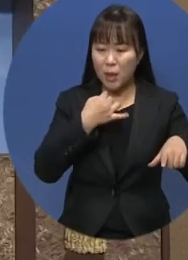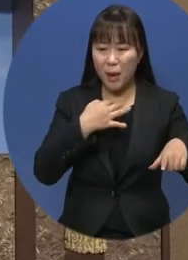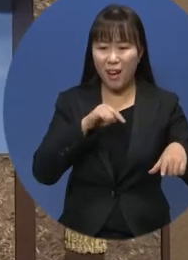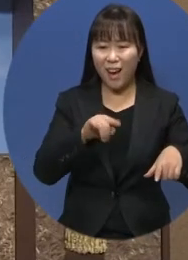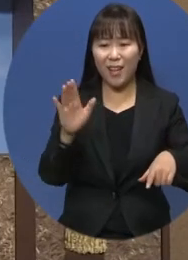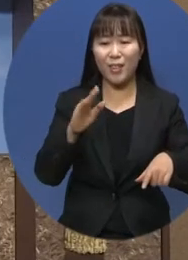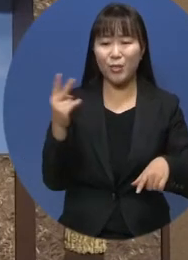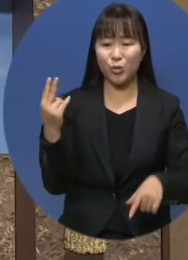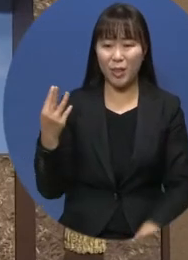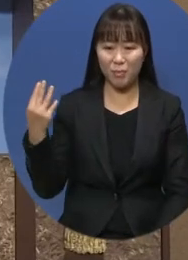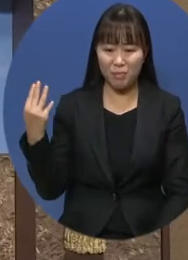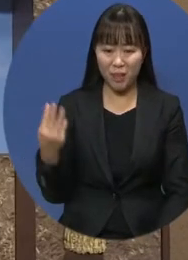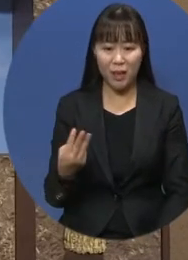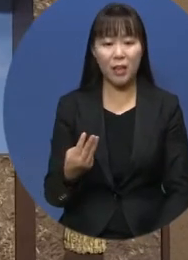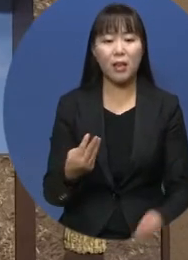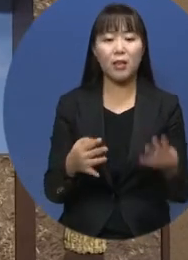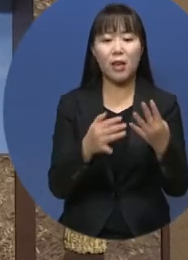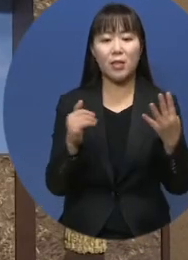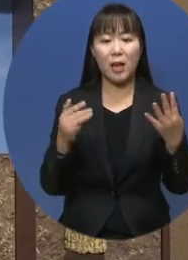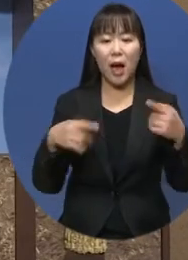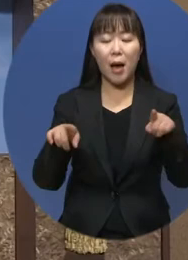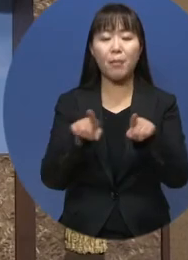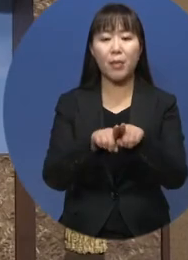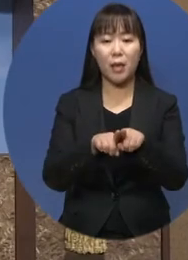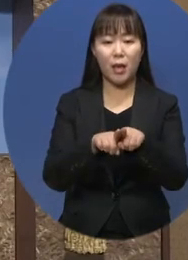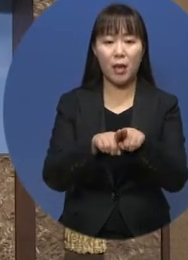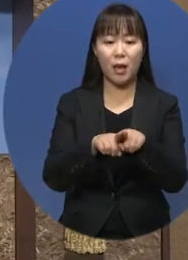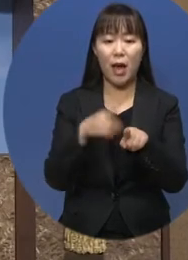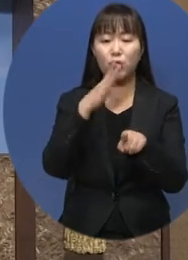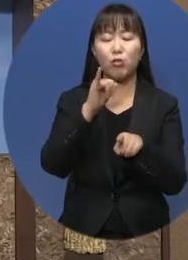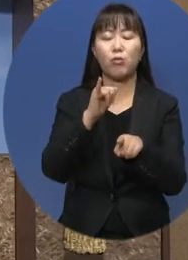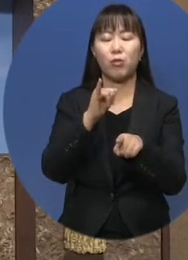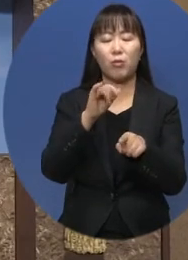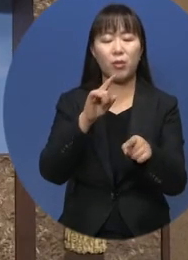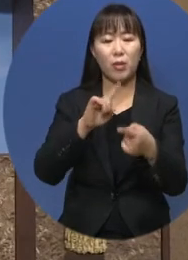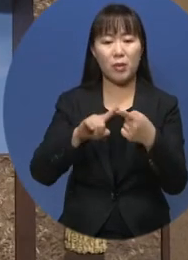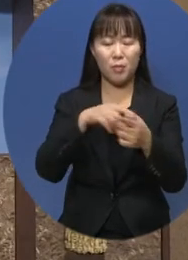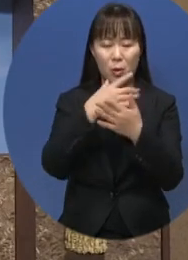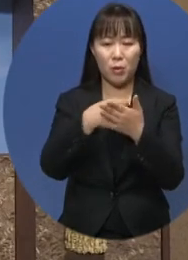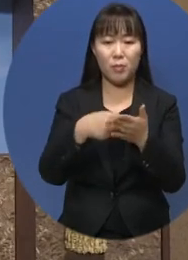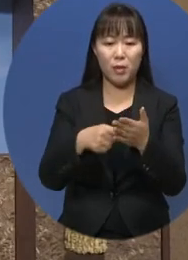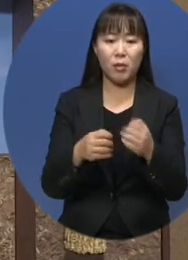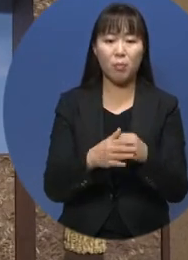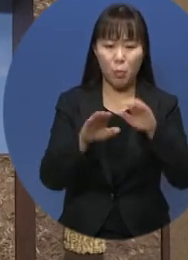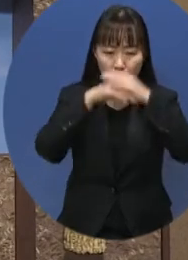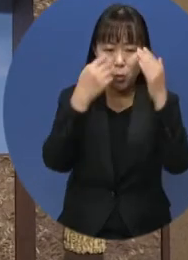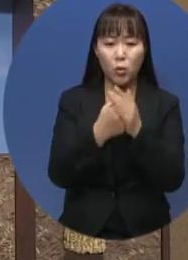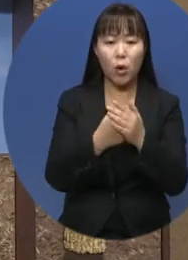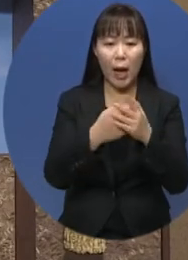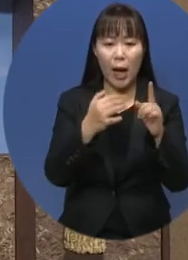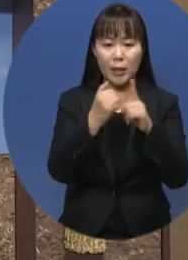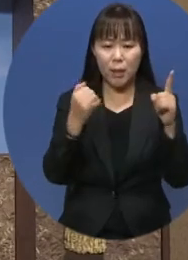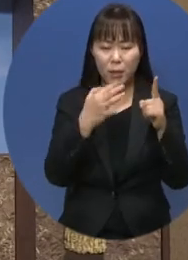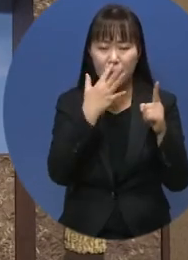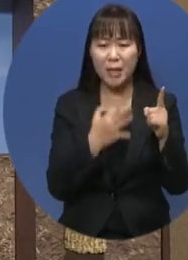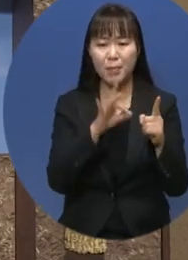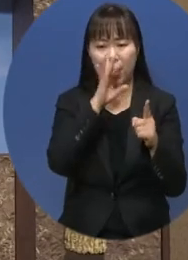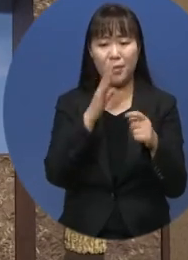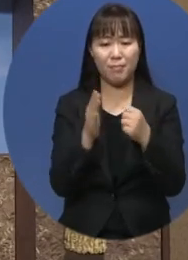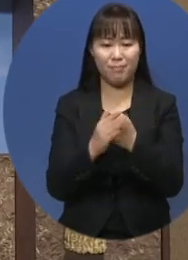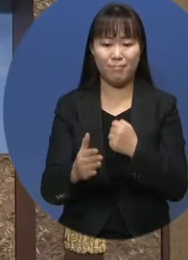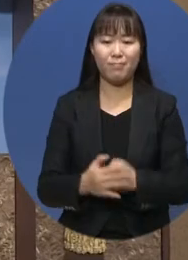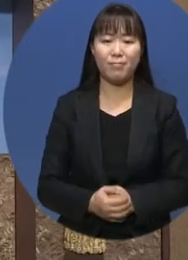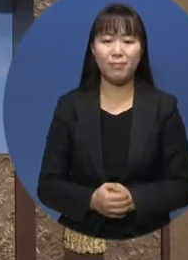여러 설명이 가능하다 4명이 함께 쓸 수 있는 것도 만들었다 어 뭐 써야 됩니다 왜 한 사람도 놓지만 돼 예